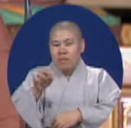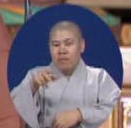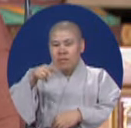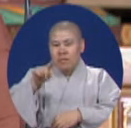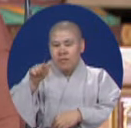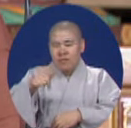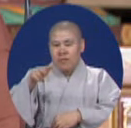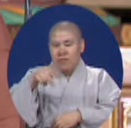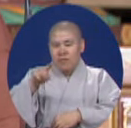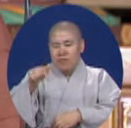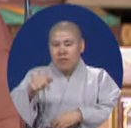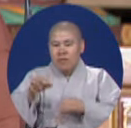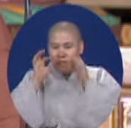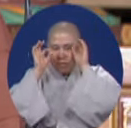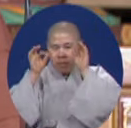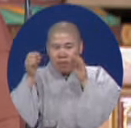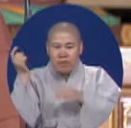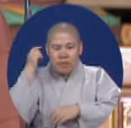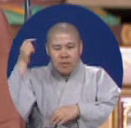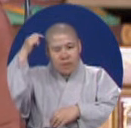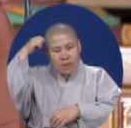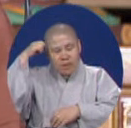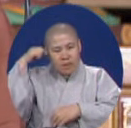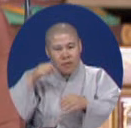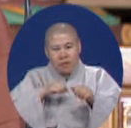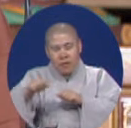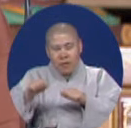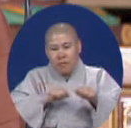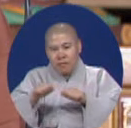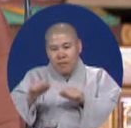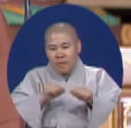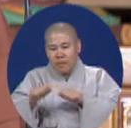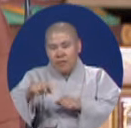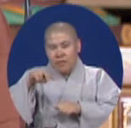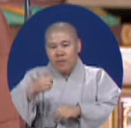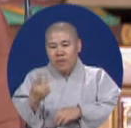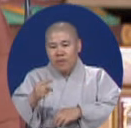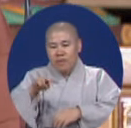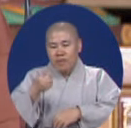그런데 보고 듣고 느끼고 행동하고 움직이고 소소영령해요.